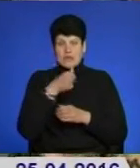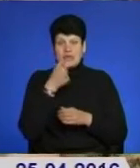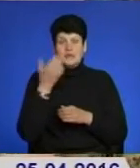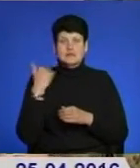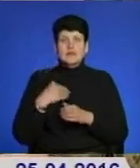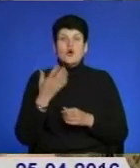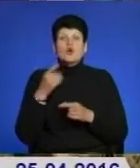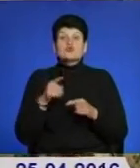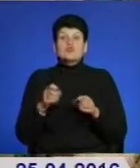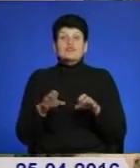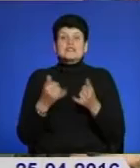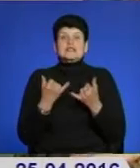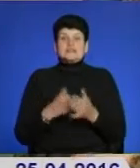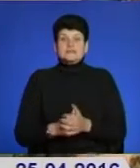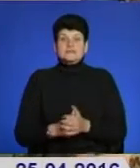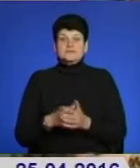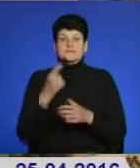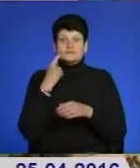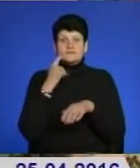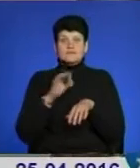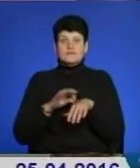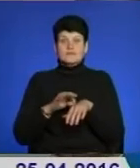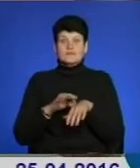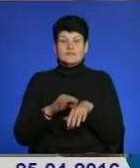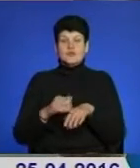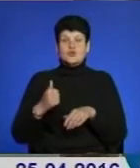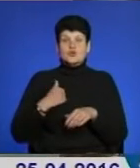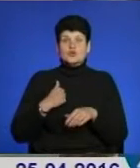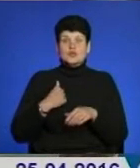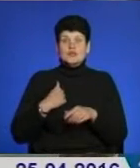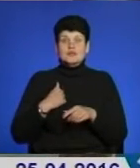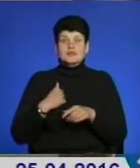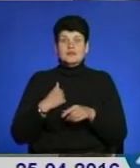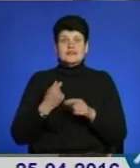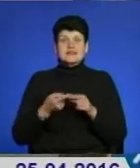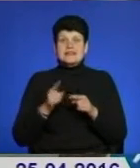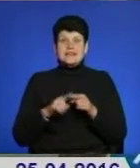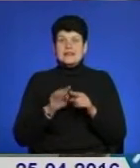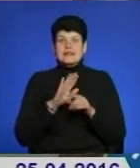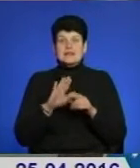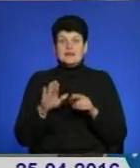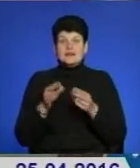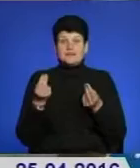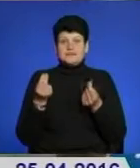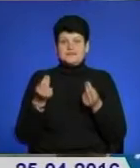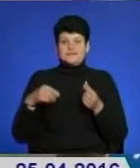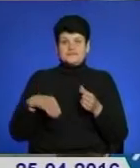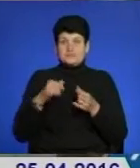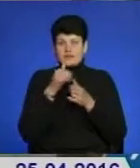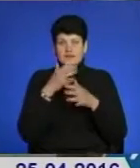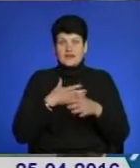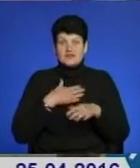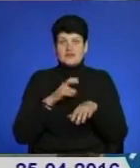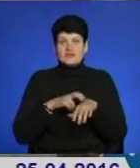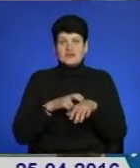Чому вирішили саме зараз? Зуб заболів. Солдату срочної служби – це не по карману наші врачі, які зараз